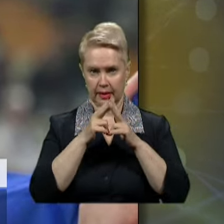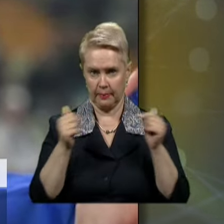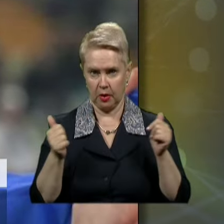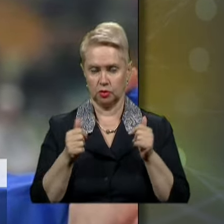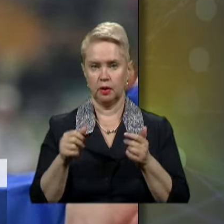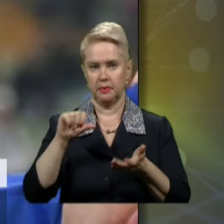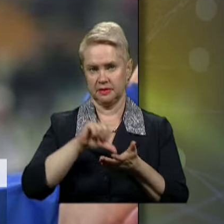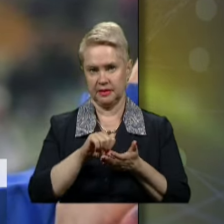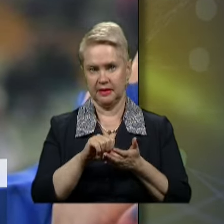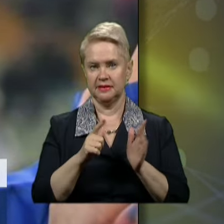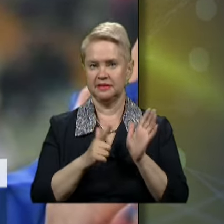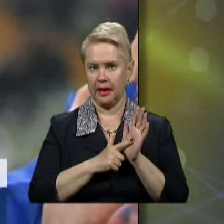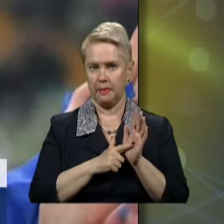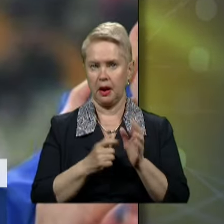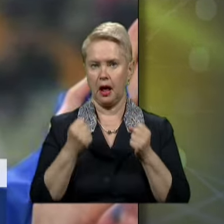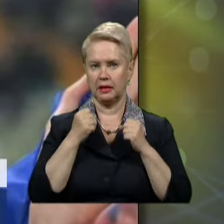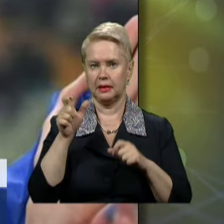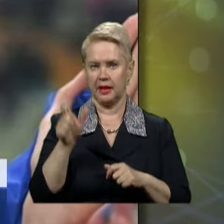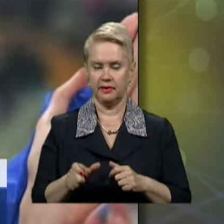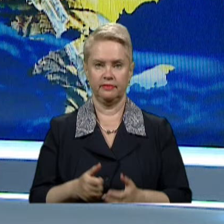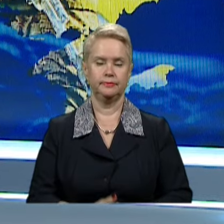Дніпропетровщину представлятимуть 7 атлетів.